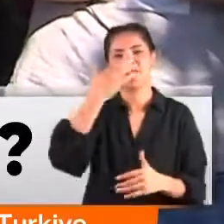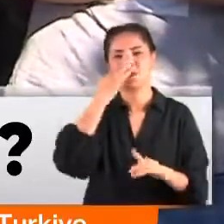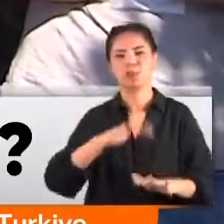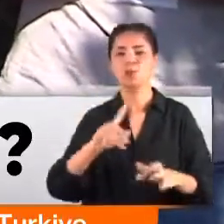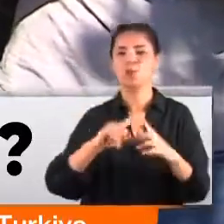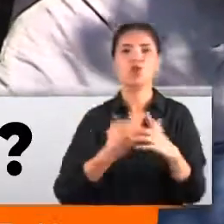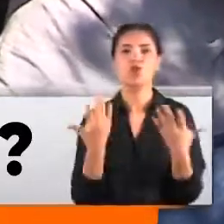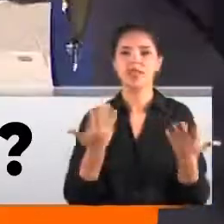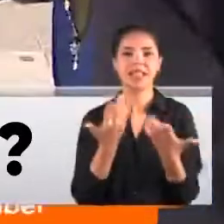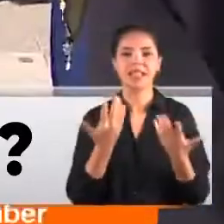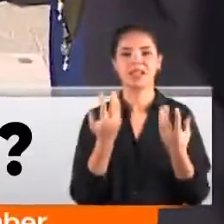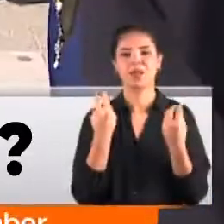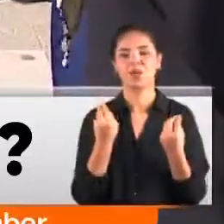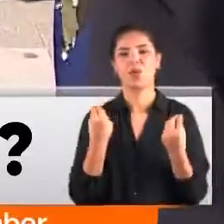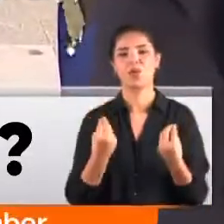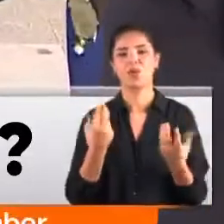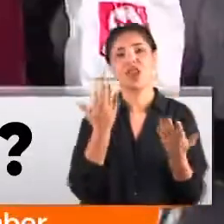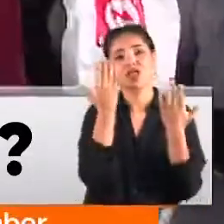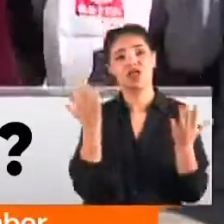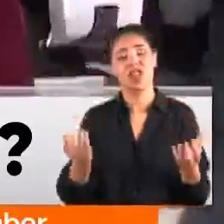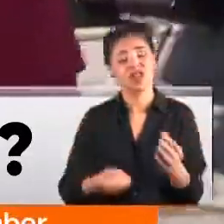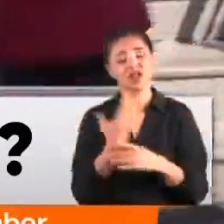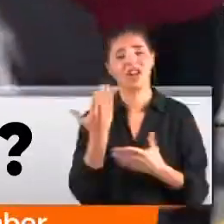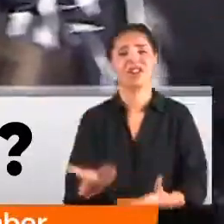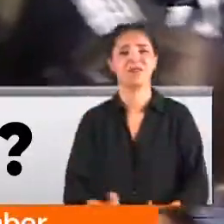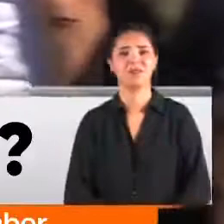buldunuz projeyi? Çok güzel. İnşallah çıkar, hayırlısı